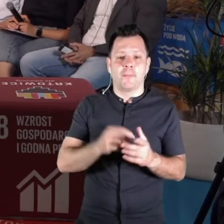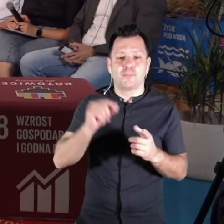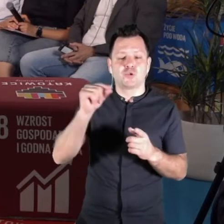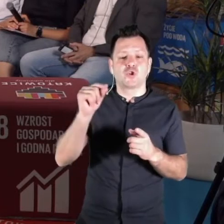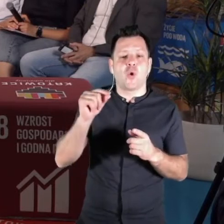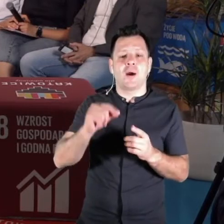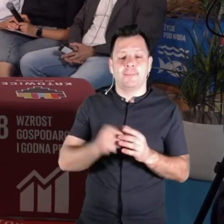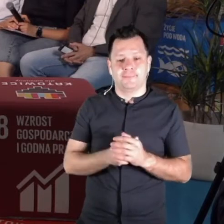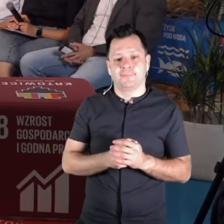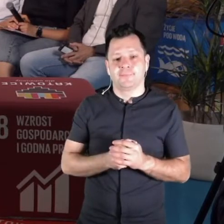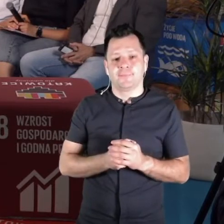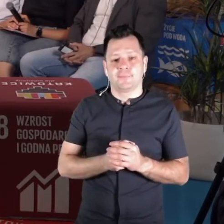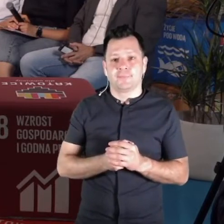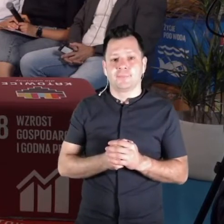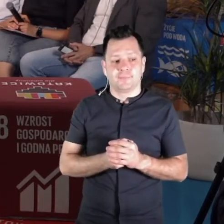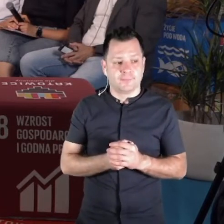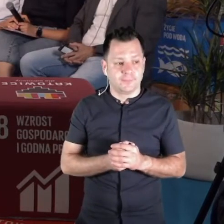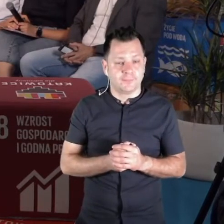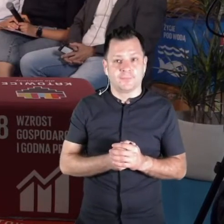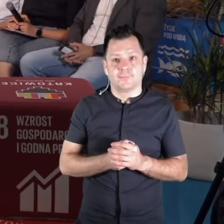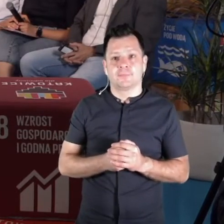Szela, gdzie